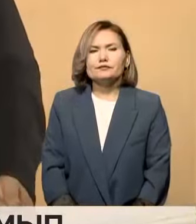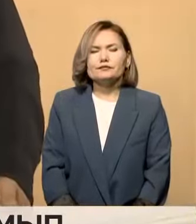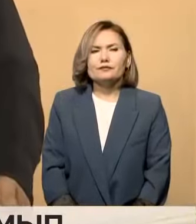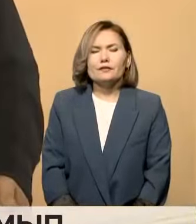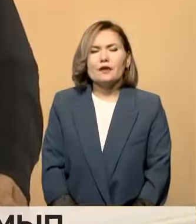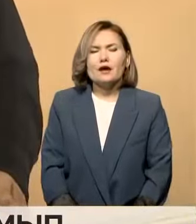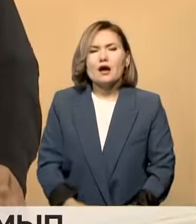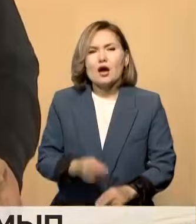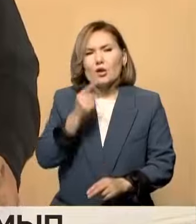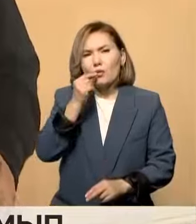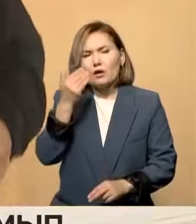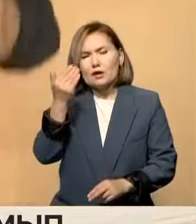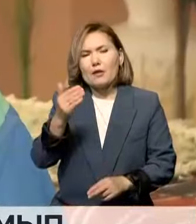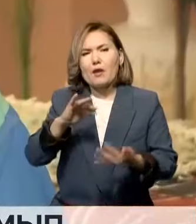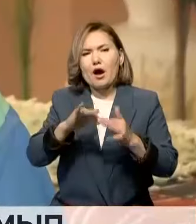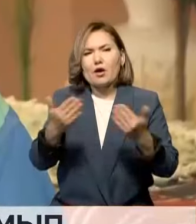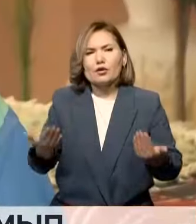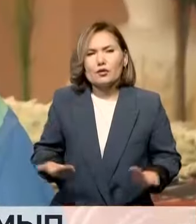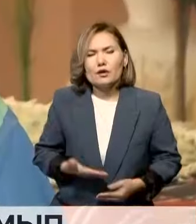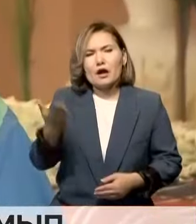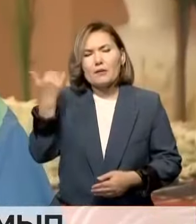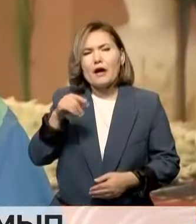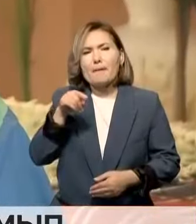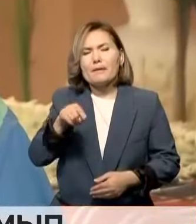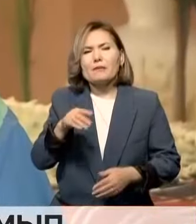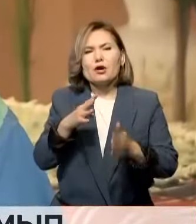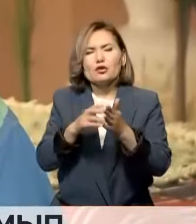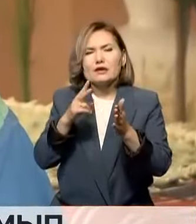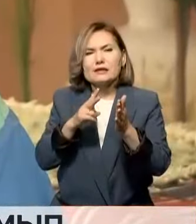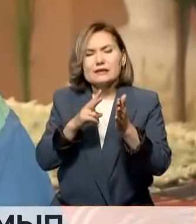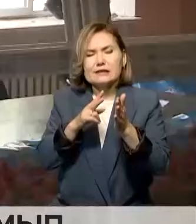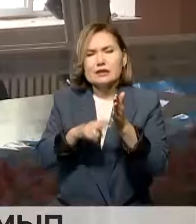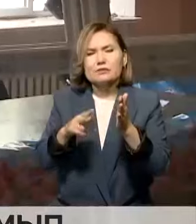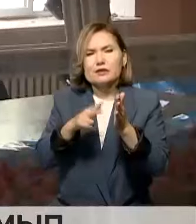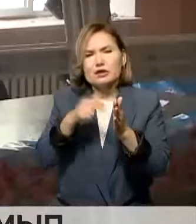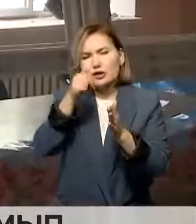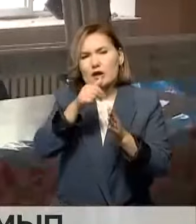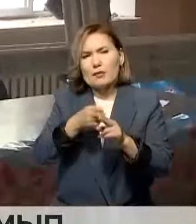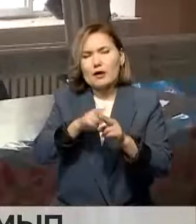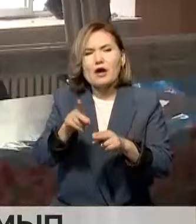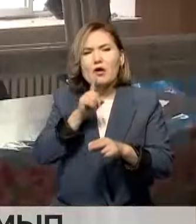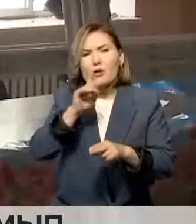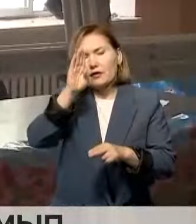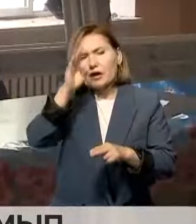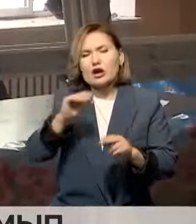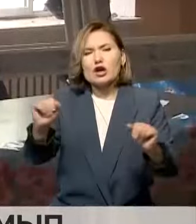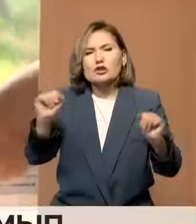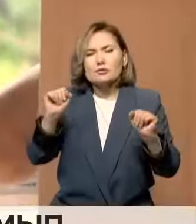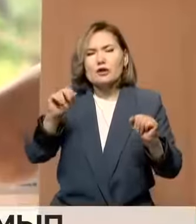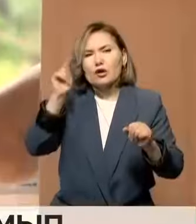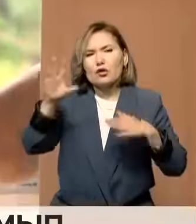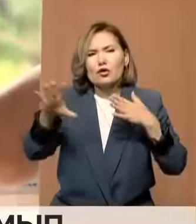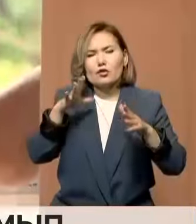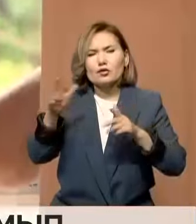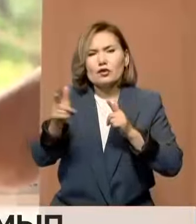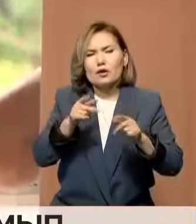Юрий Жауров ауылдың байырғы тұрғыны. 1987 жылы теңіз флотынан әскерден келген соң тепсе темір үзетін жігіт осы спорт залда дайындалыпты.